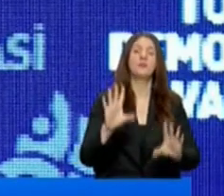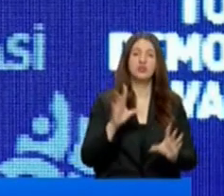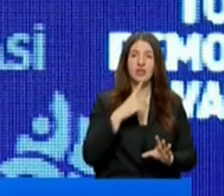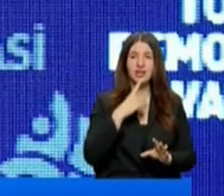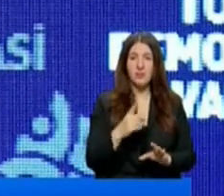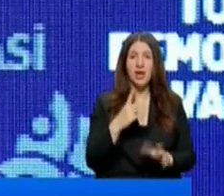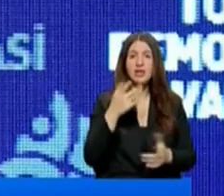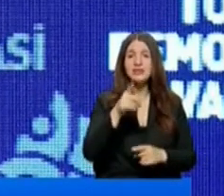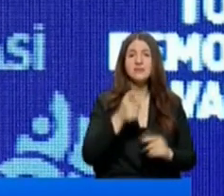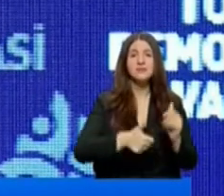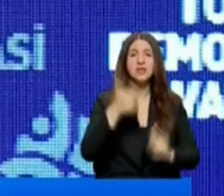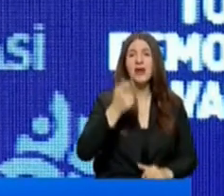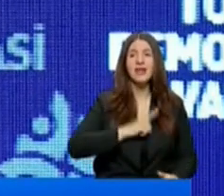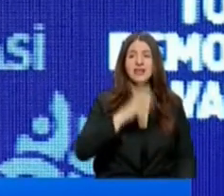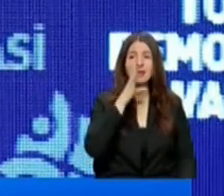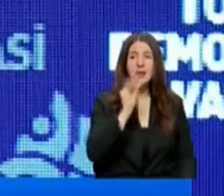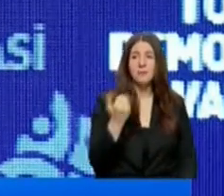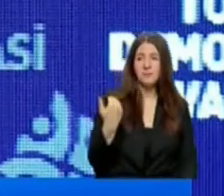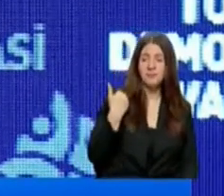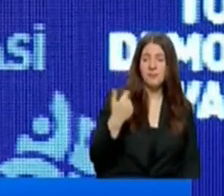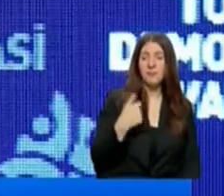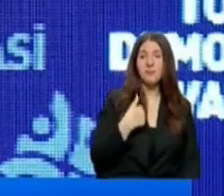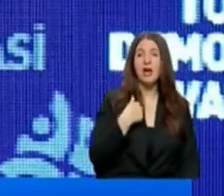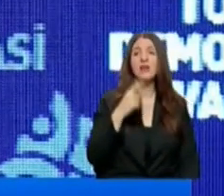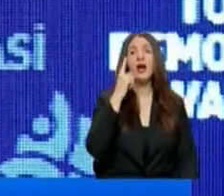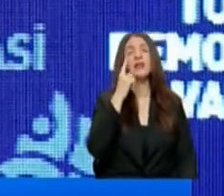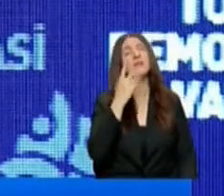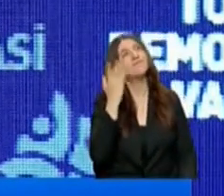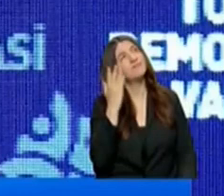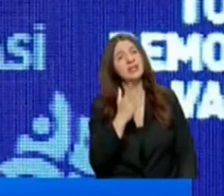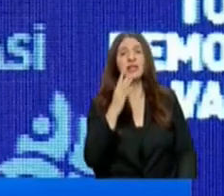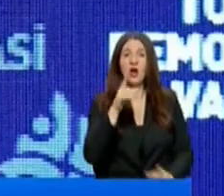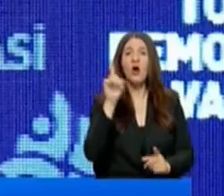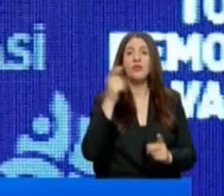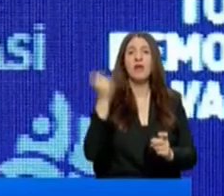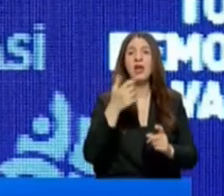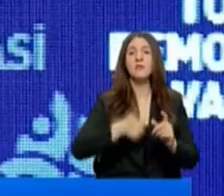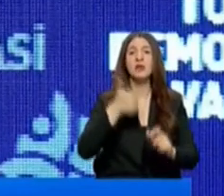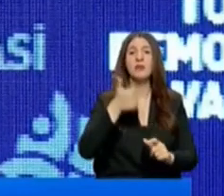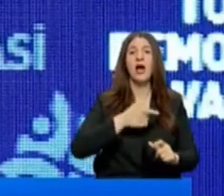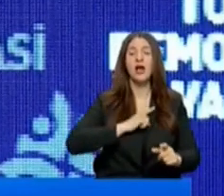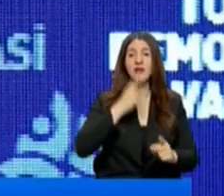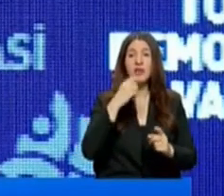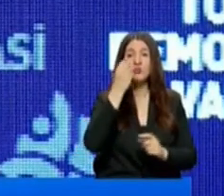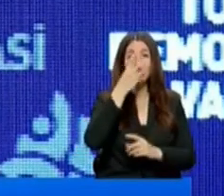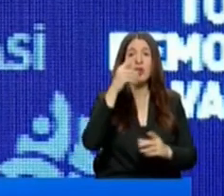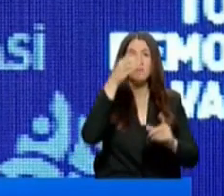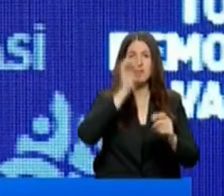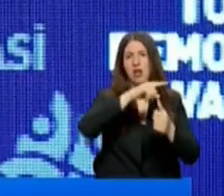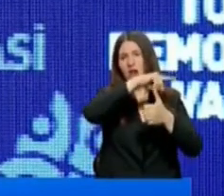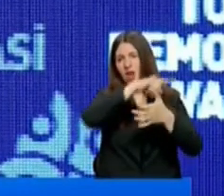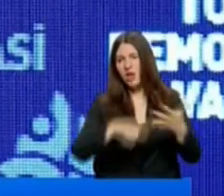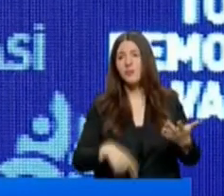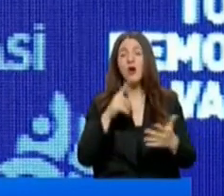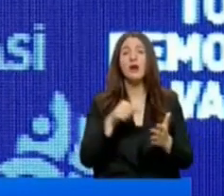olamayacak. Sizin başbakan adayınız kim? Ben Yaradan'a sığındım, alın size 10 tane başbakan adayı dedim. Abdullah Gül'den başladım.